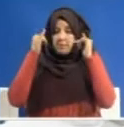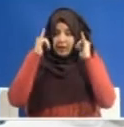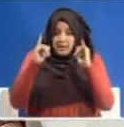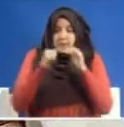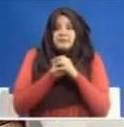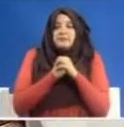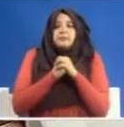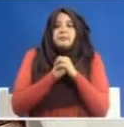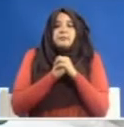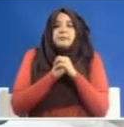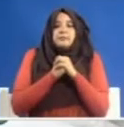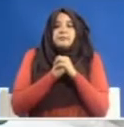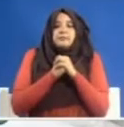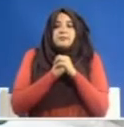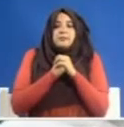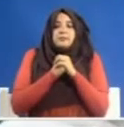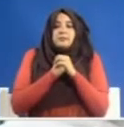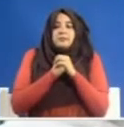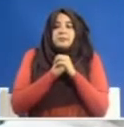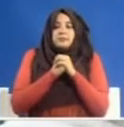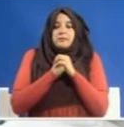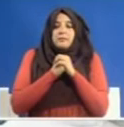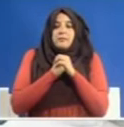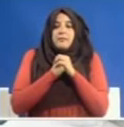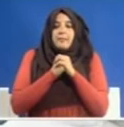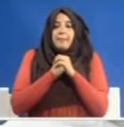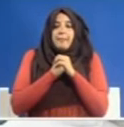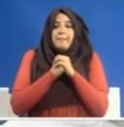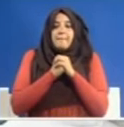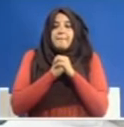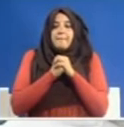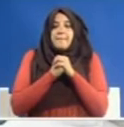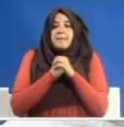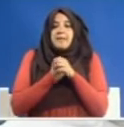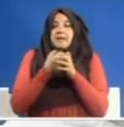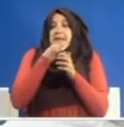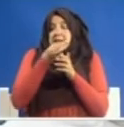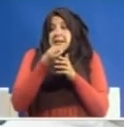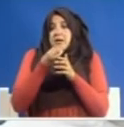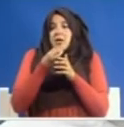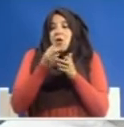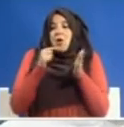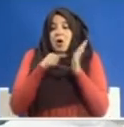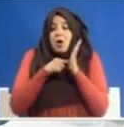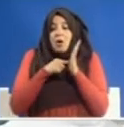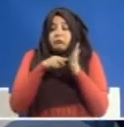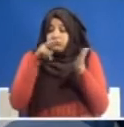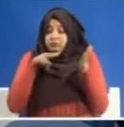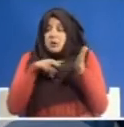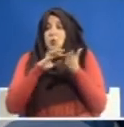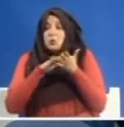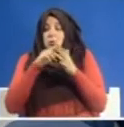الخلع هذه المادة الآية 229 من سورة البقرة. إذن كي ندمجوا كاع هذو نلقاو باللي